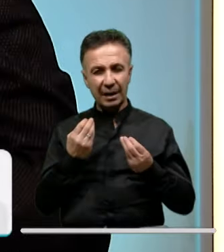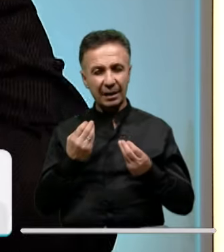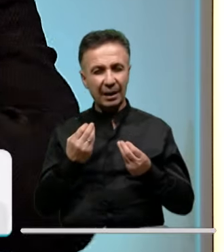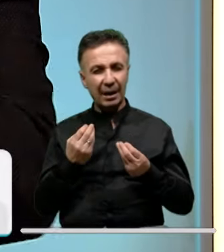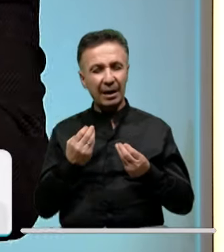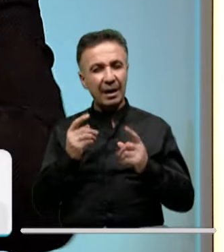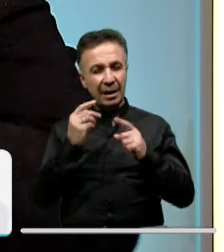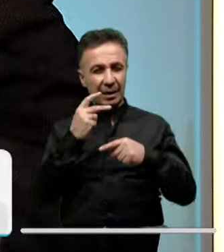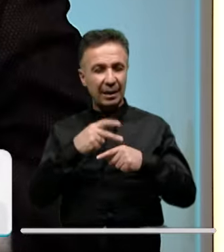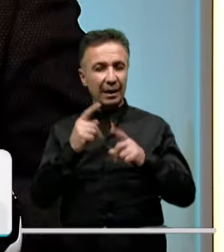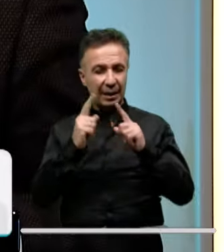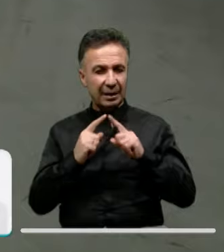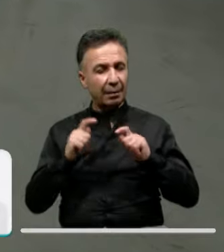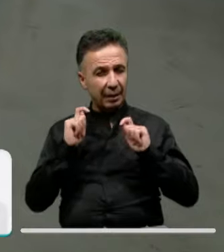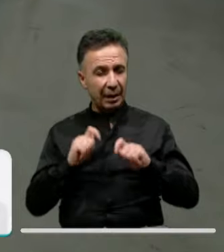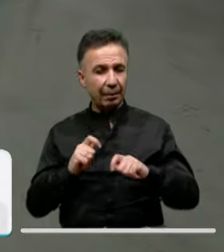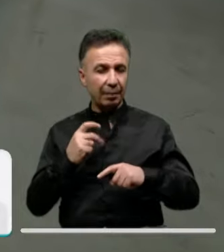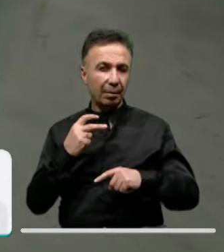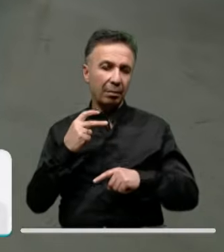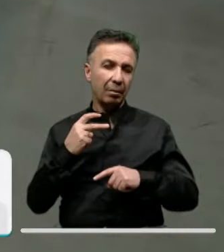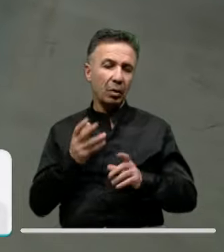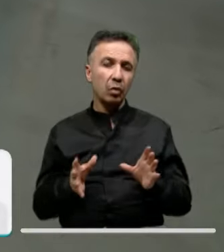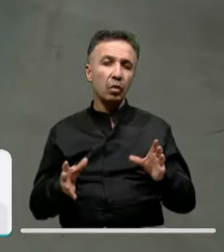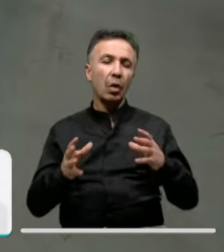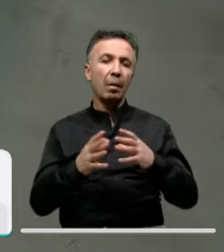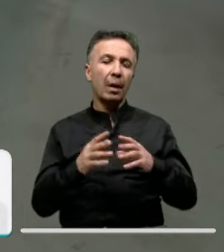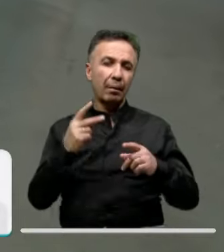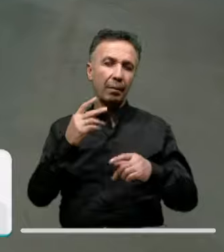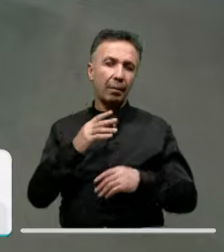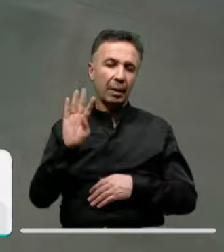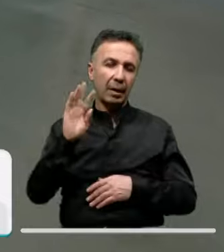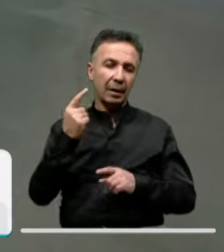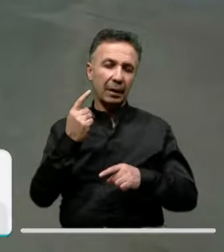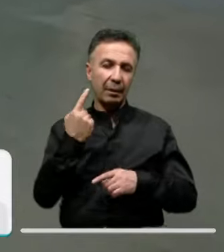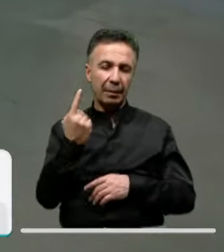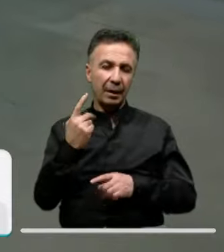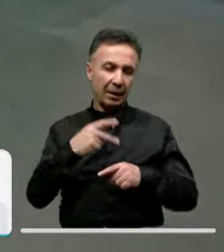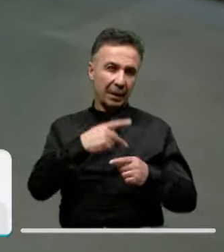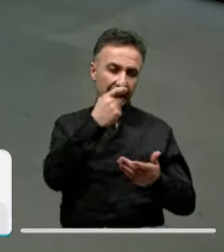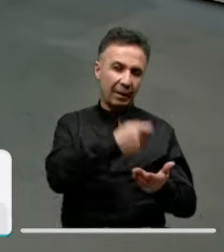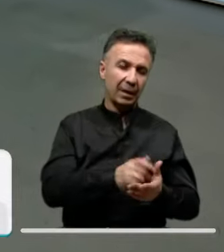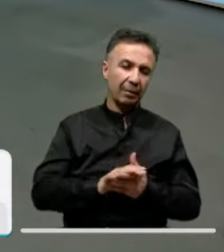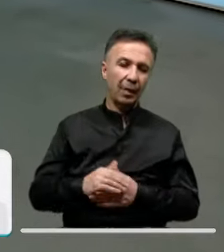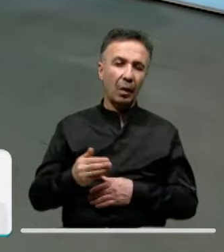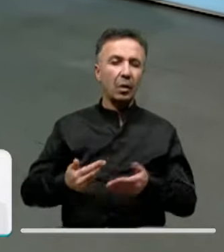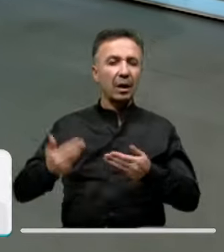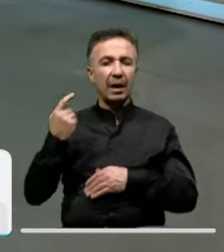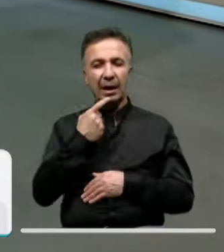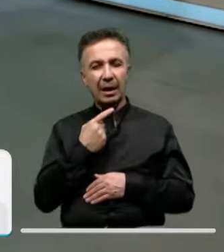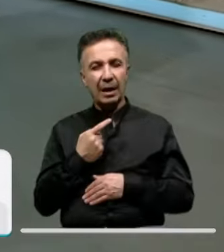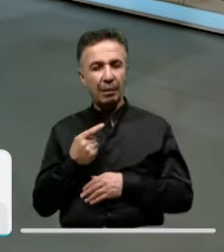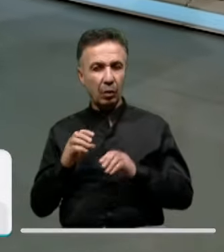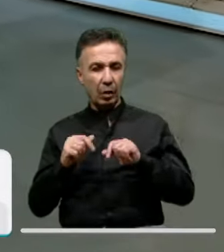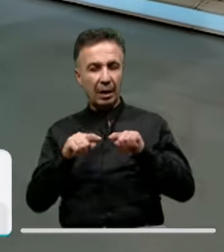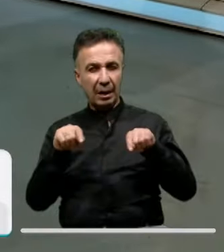Çünkü mesela diyelim ki gerçekten öyle bir taşınmazı olan bir insan şunun hesabını yapıyor. Geçen sene benim bu arsam şu kadardı. Bugün bu